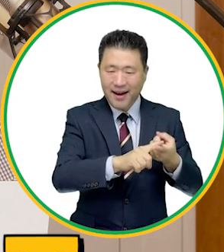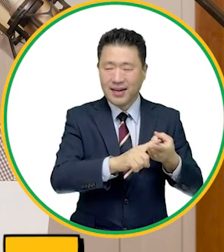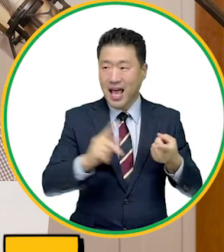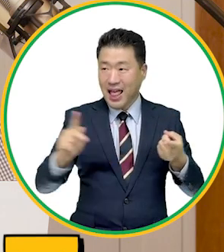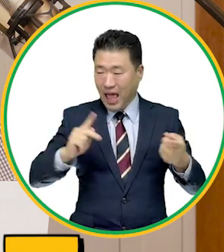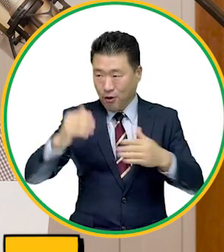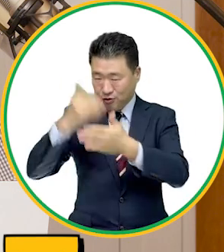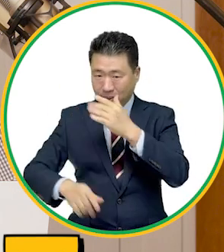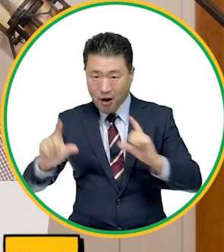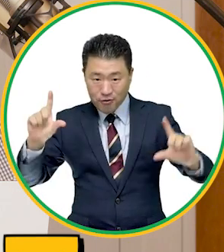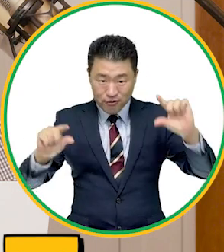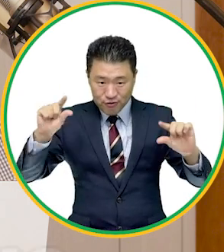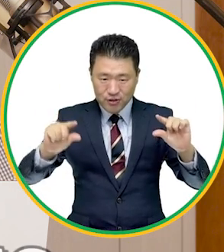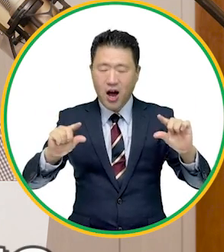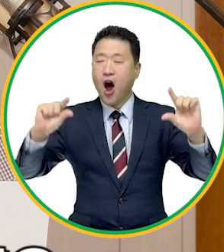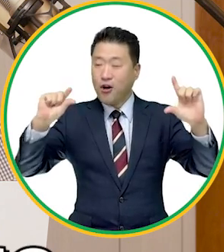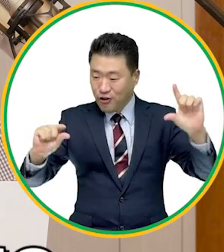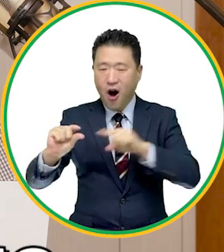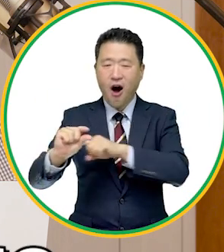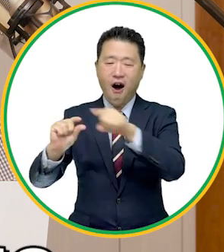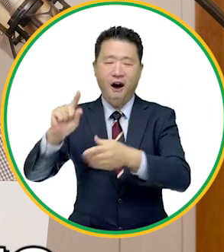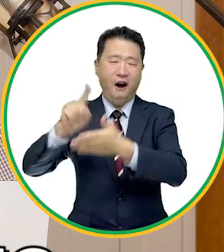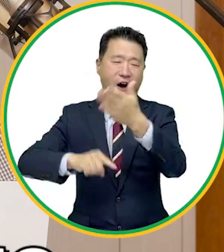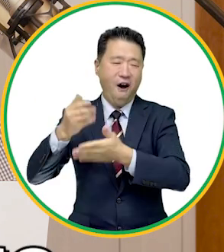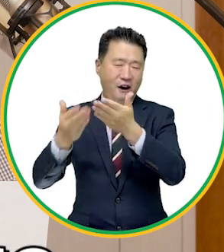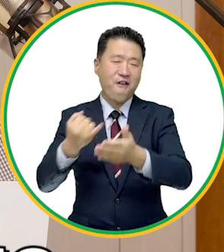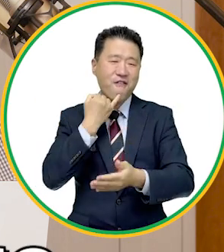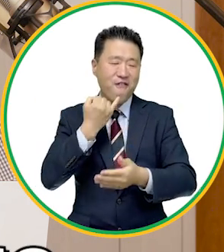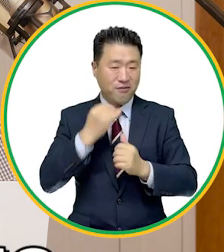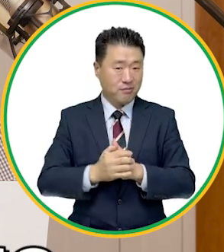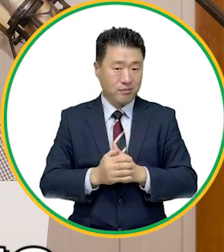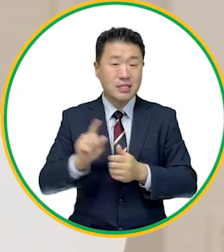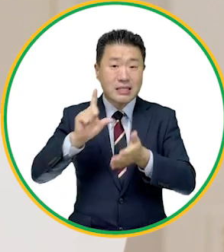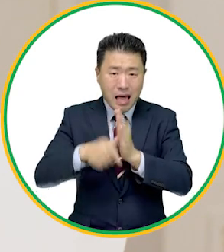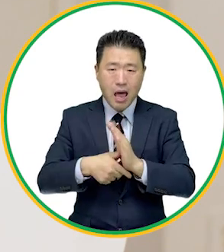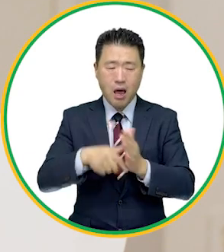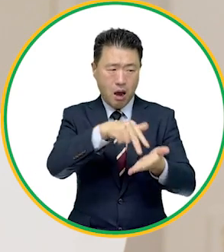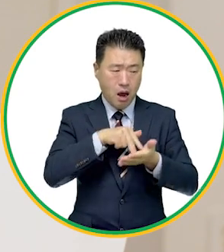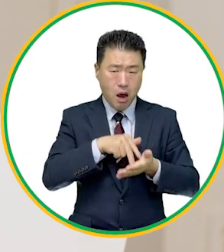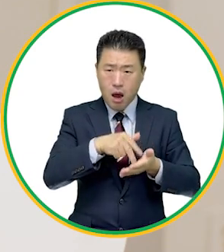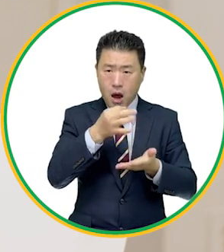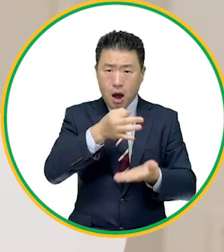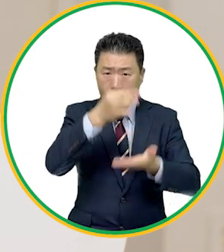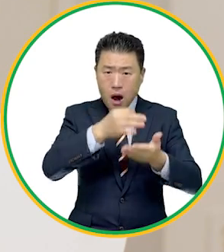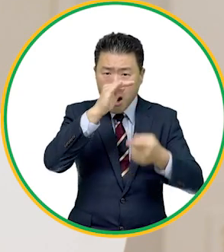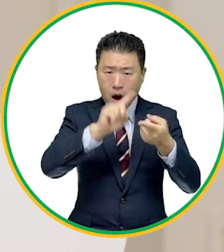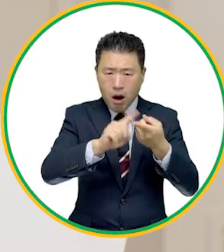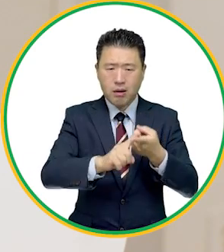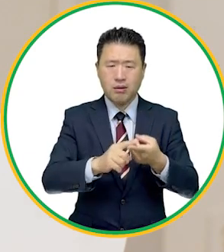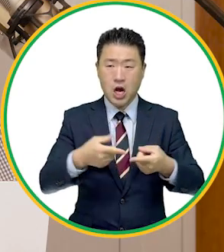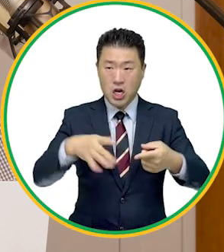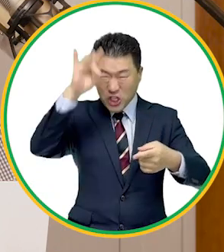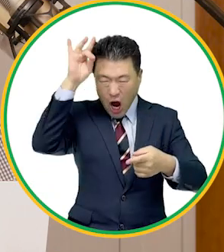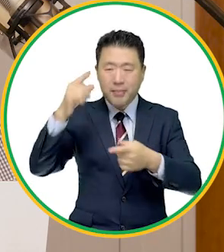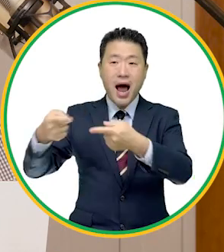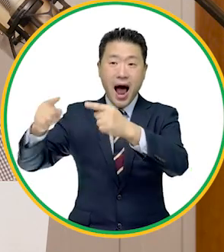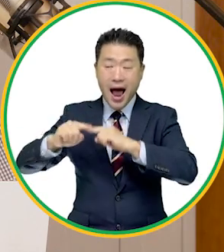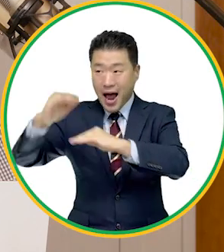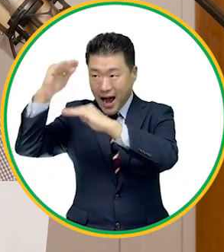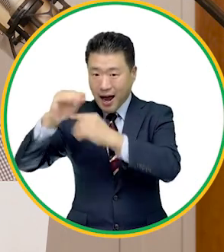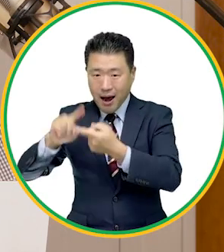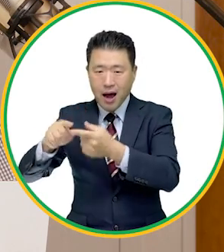가격과 대출 잔액 중 적은 금액을 상환하시면 되는데요. 이때 담보주택 가격은 가입